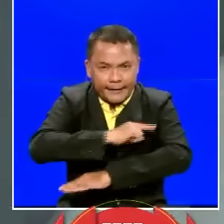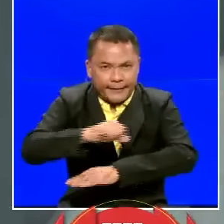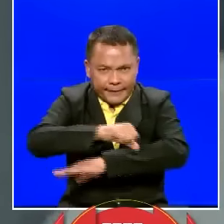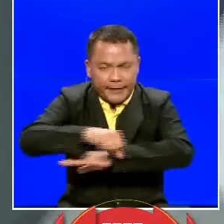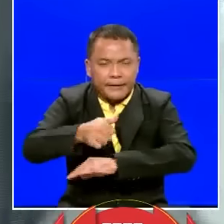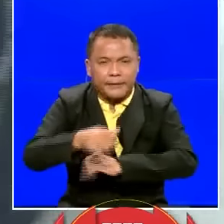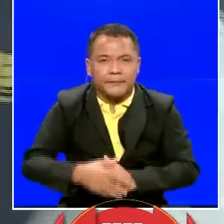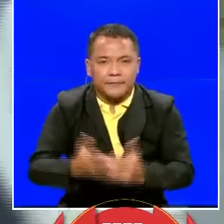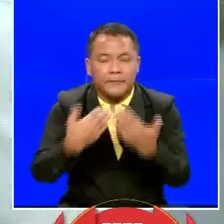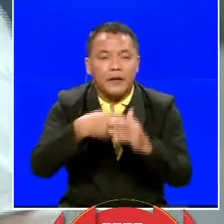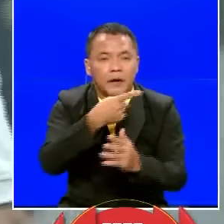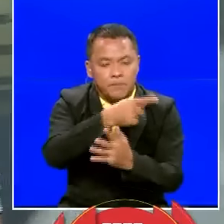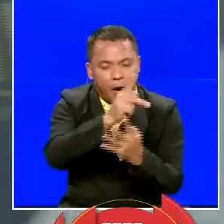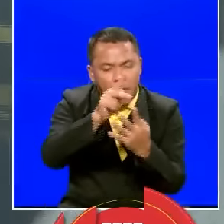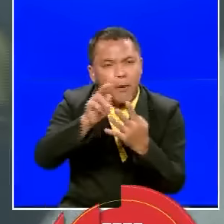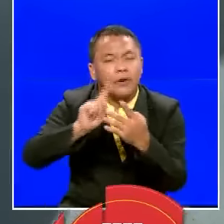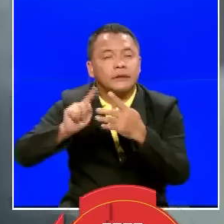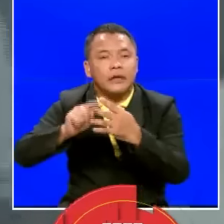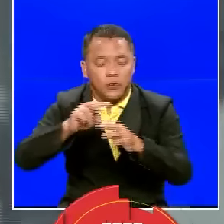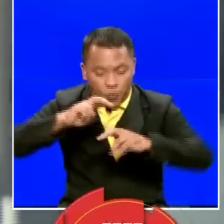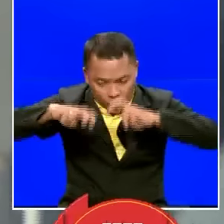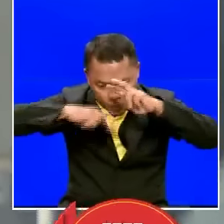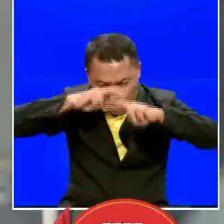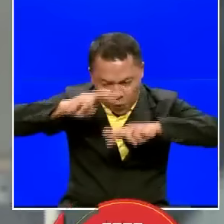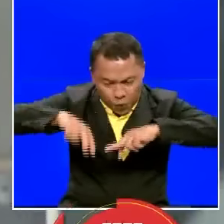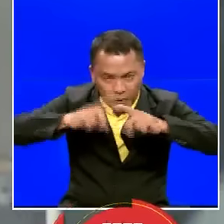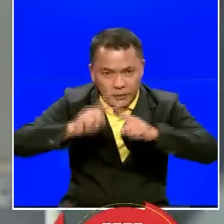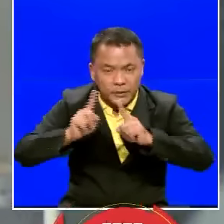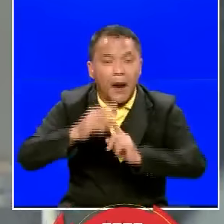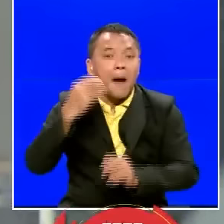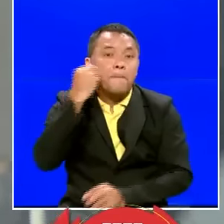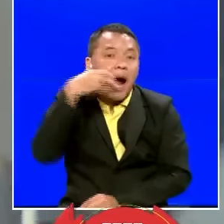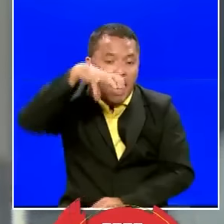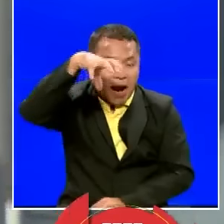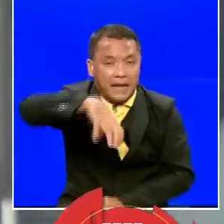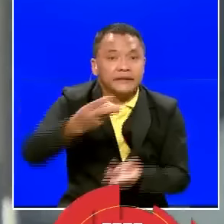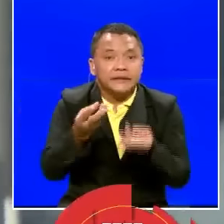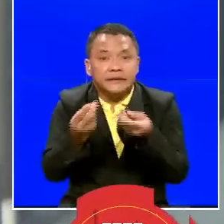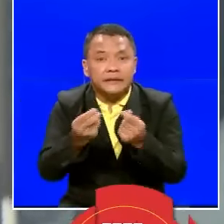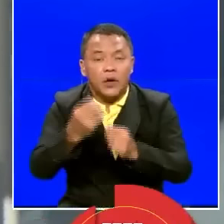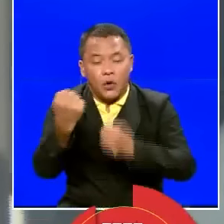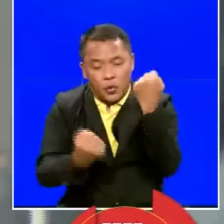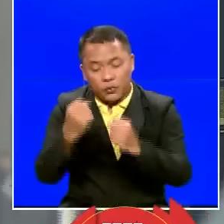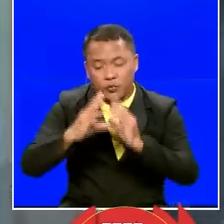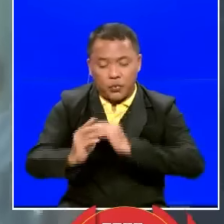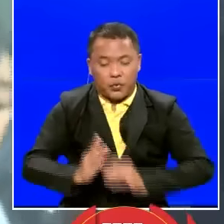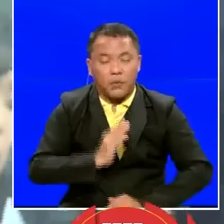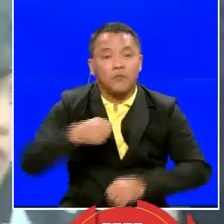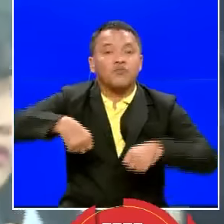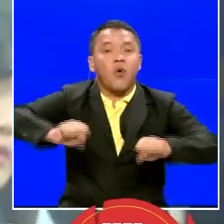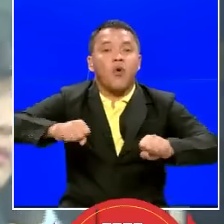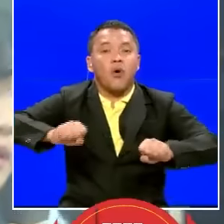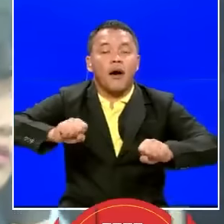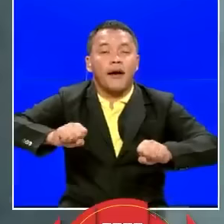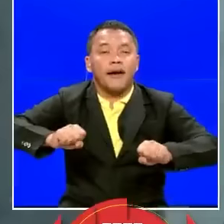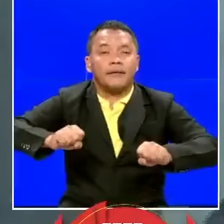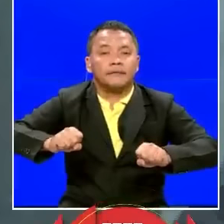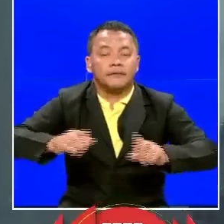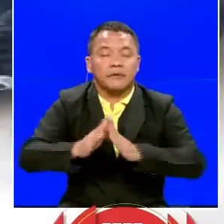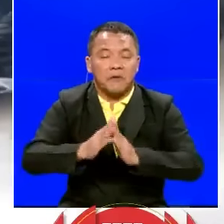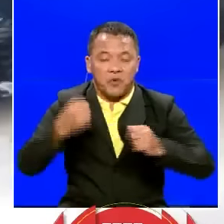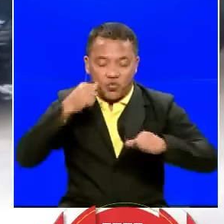นี้ 4ปก็ไปตรวจทสอบทรัพย์สินเขามีทั้งบ้านพักที่ดินรถยนต์หรูมอเตอร์ไซค์เนี่ยนะครับโอนี่